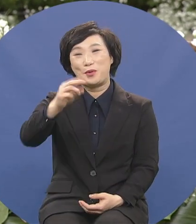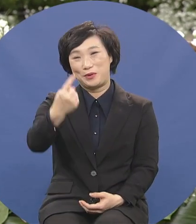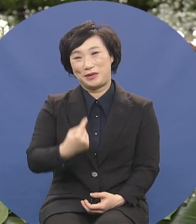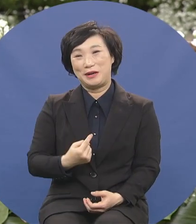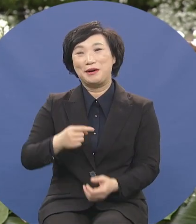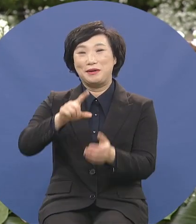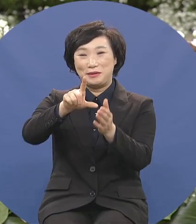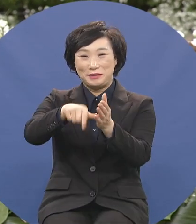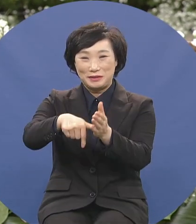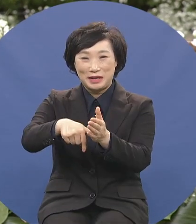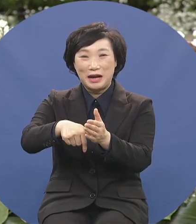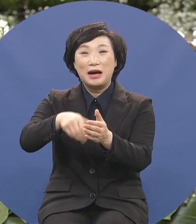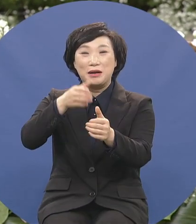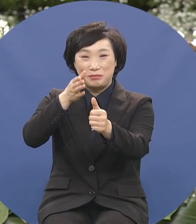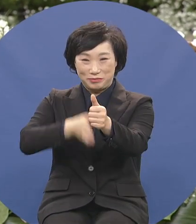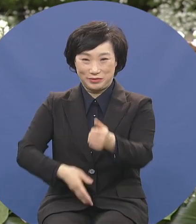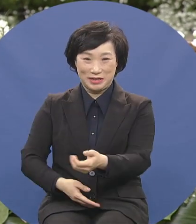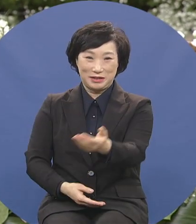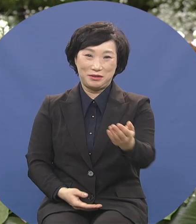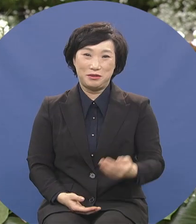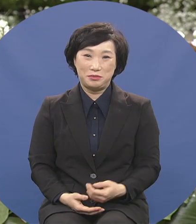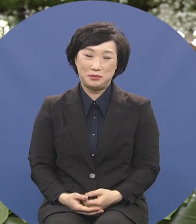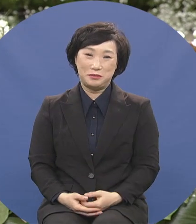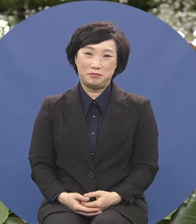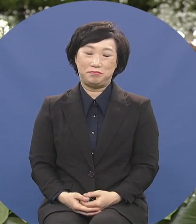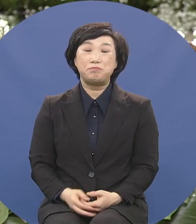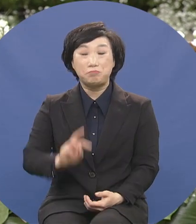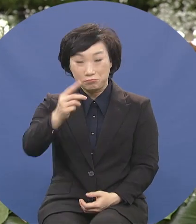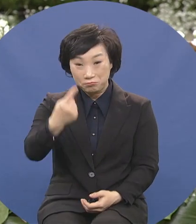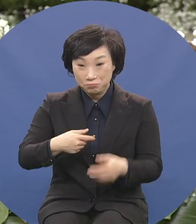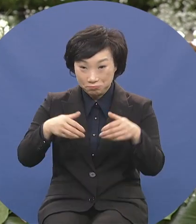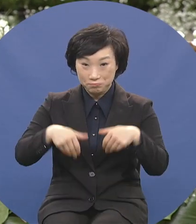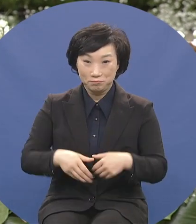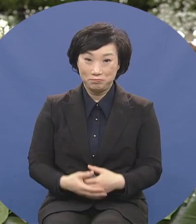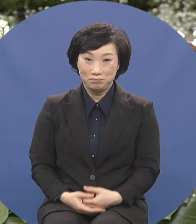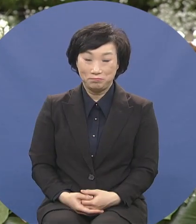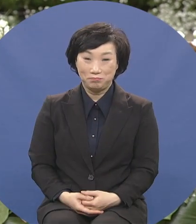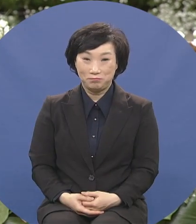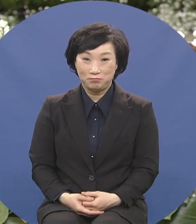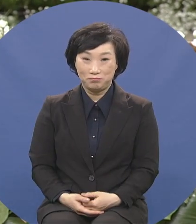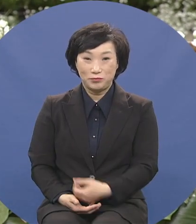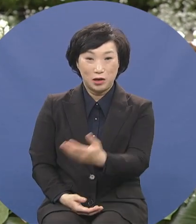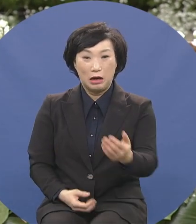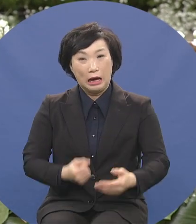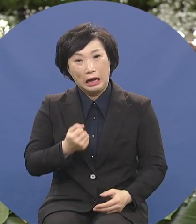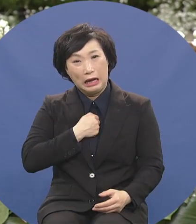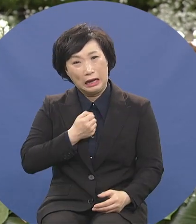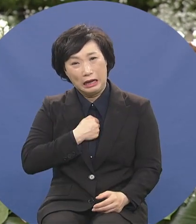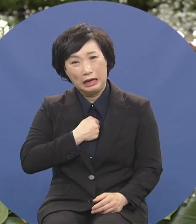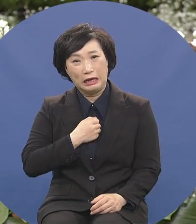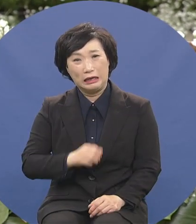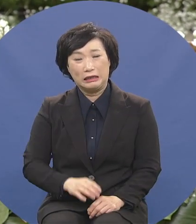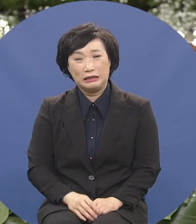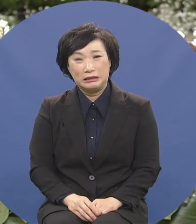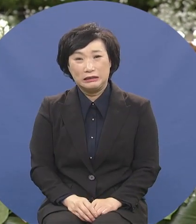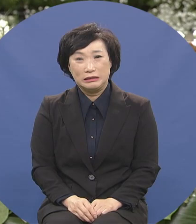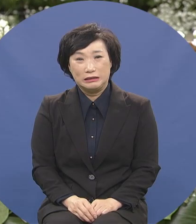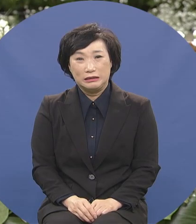돌아서는 시간 되기 바랍니다. 돌아서나 그 말이요. 얼마나 딱하냐 그 말입니다.